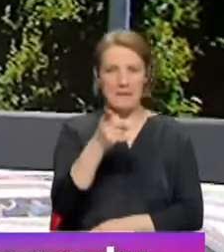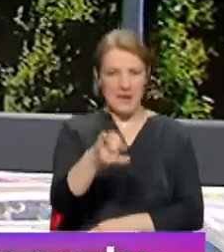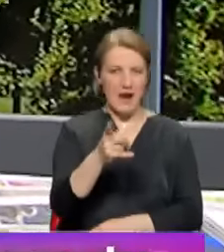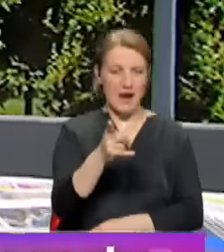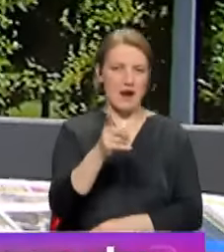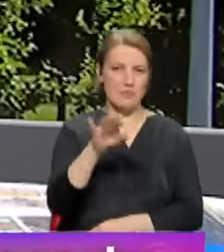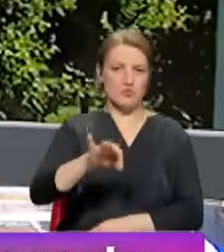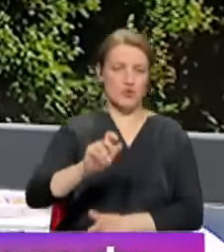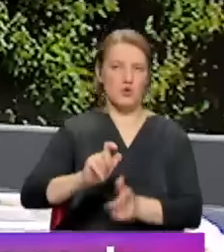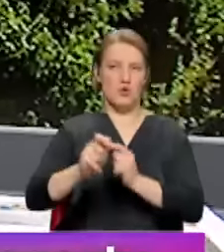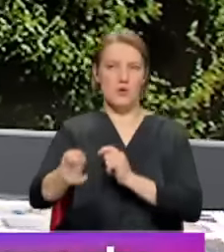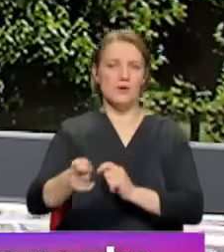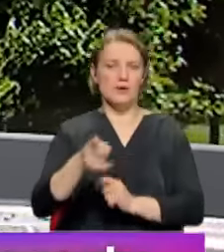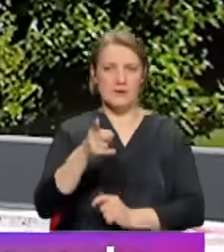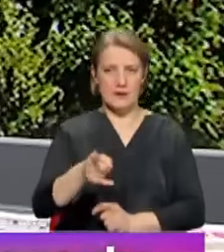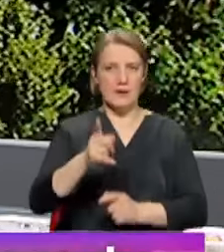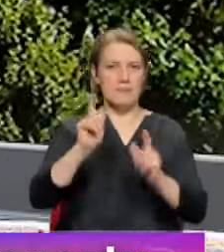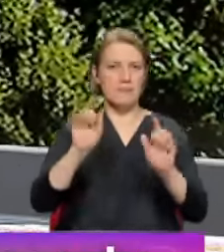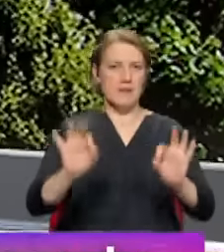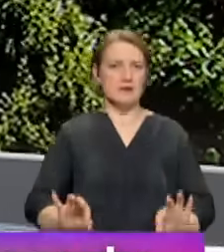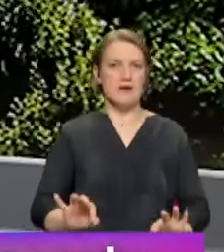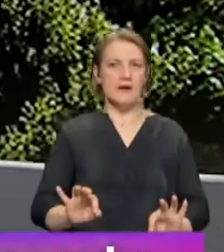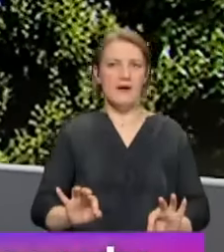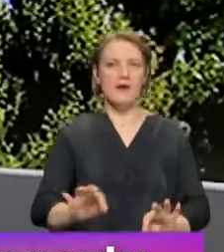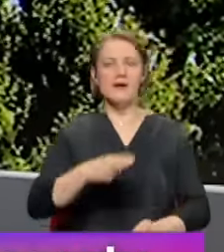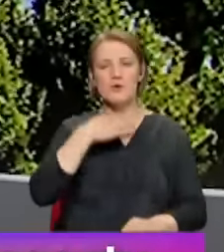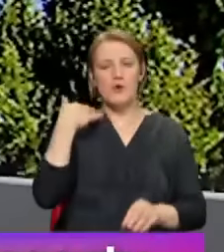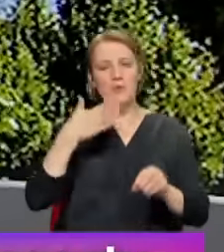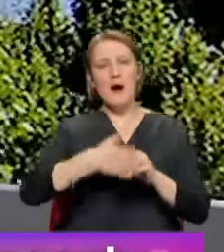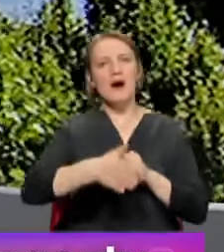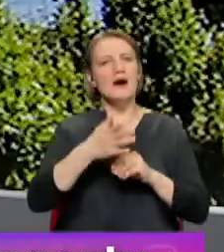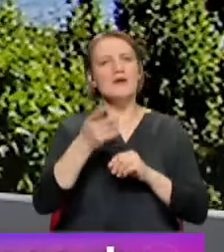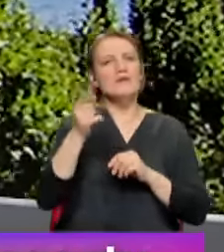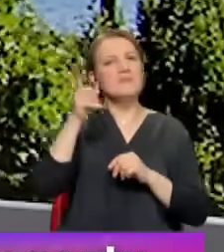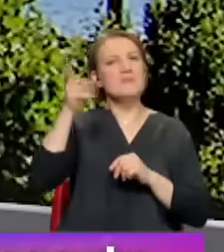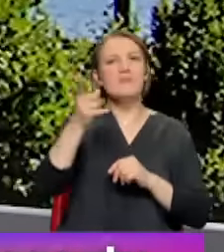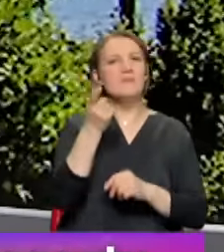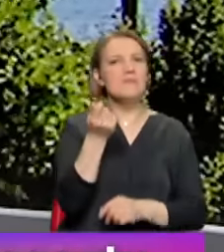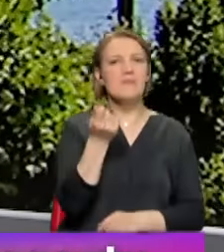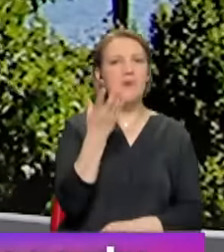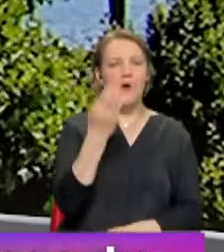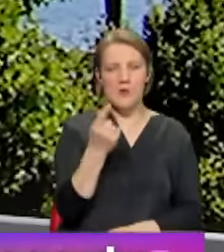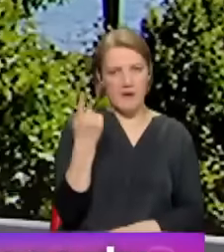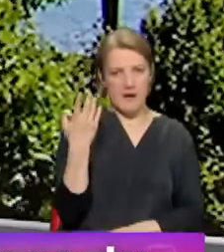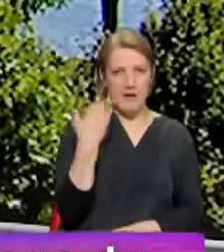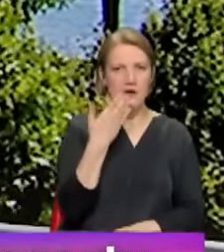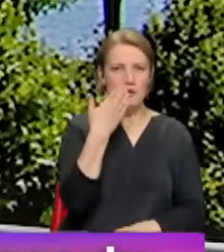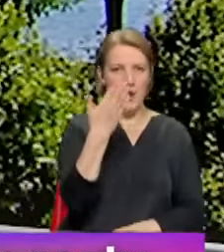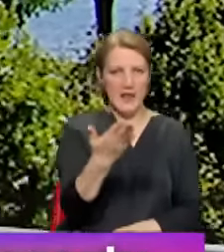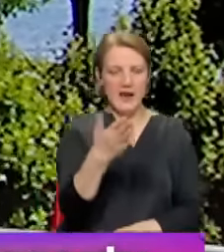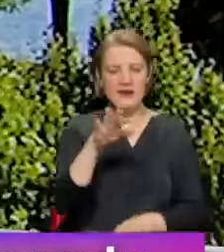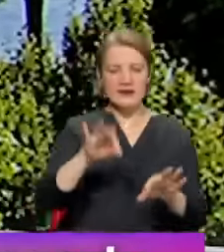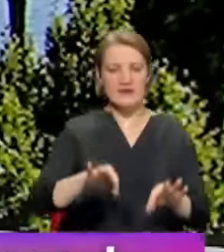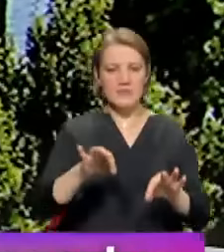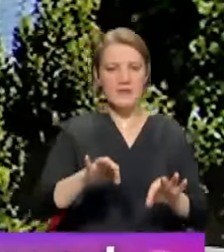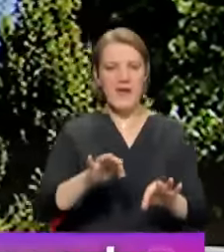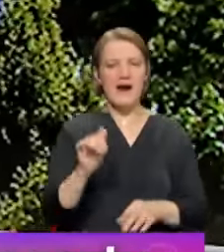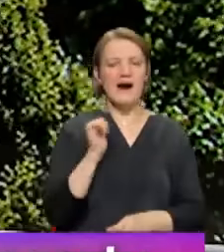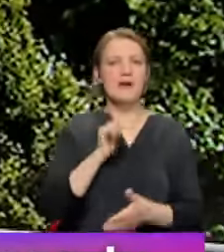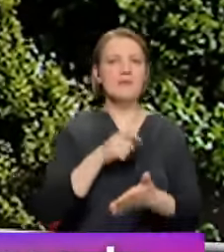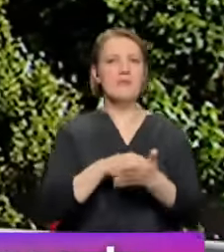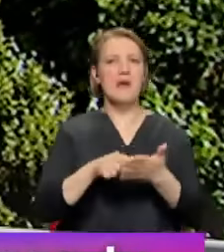Özel. 3 bin liralık bayram ikramiyeleri yatmaya başladı. Kurbanlıkların ne kadar olduğunu az önce söylemiştik. Şimdi gelelim